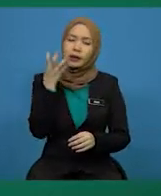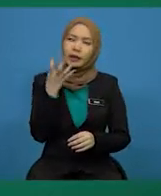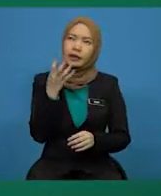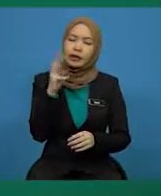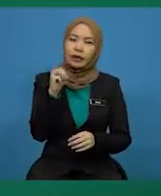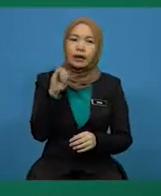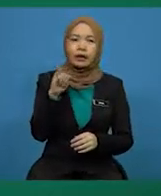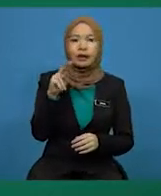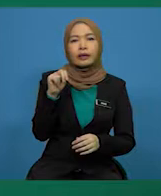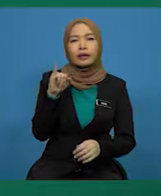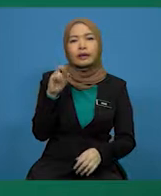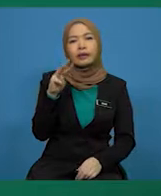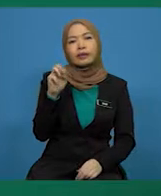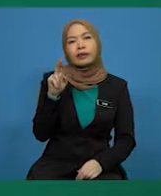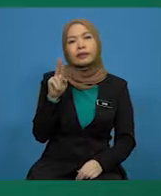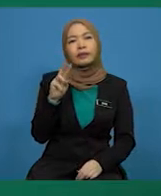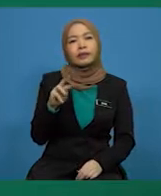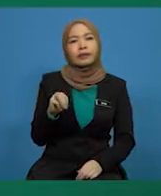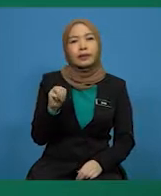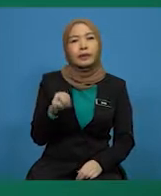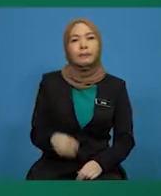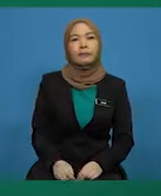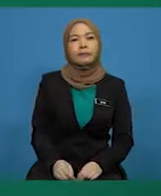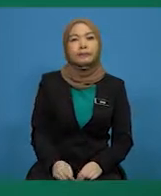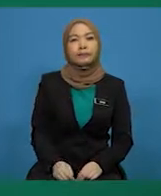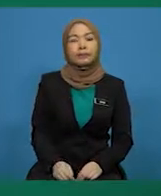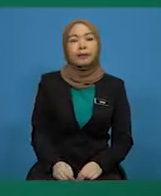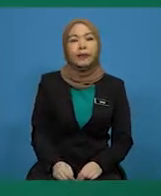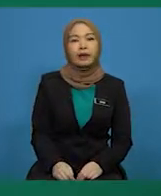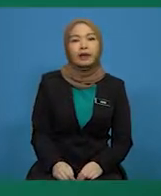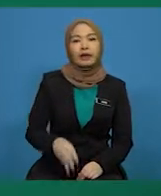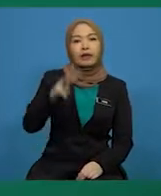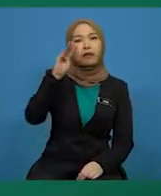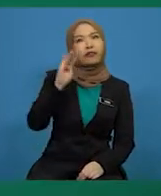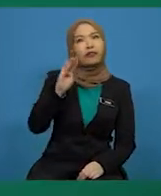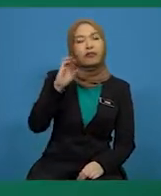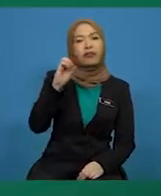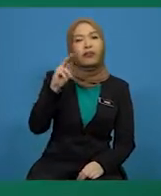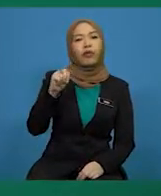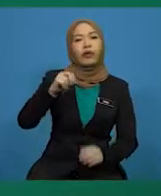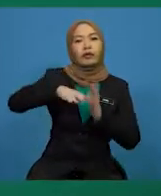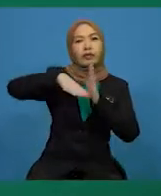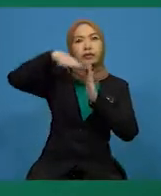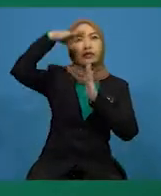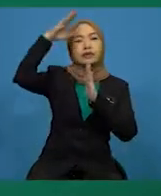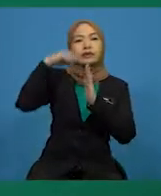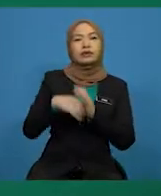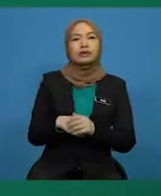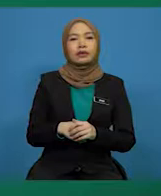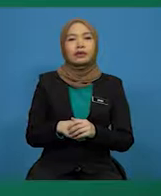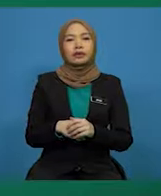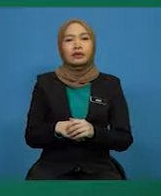manakala pada masa itu harga bond telah mencapai tahap maksimum ataupun yang tertinggi. Ini sudah